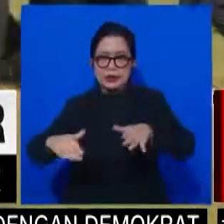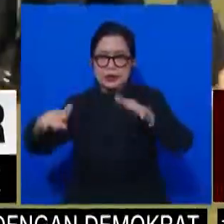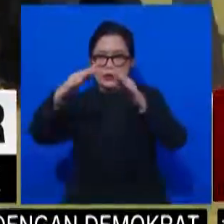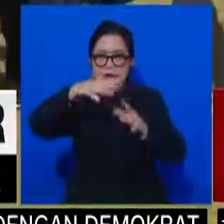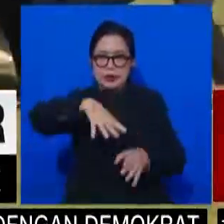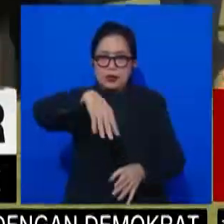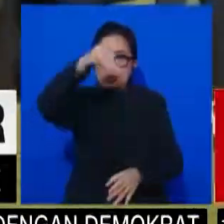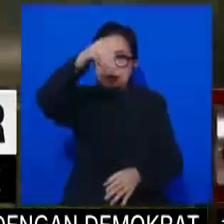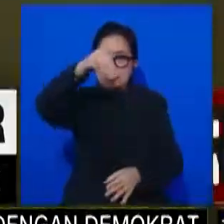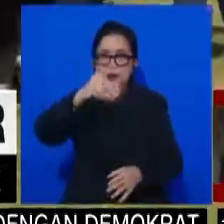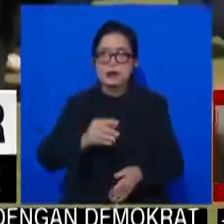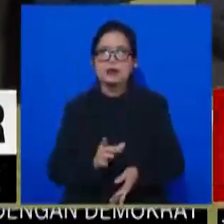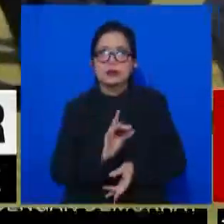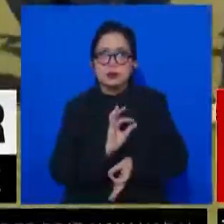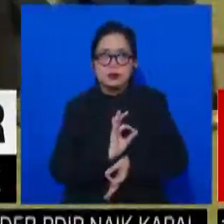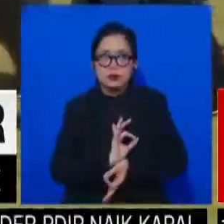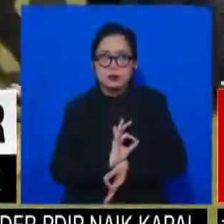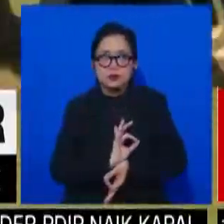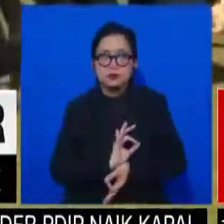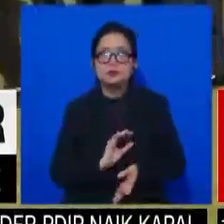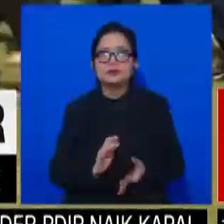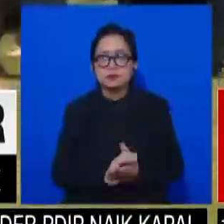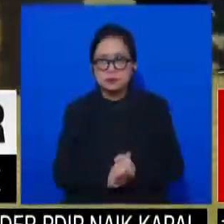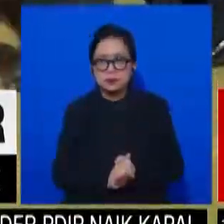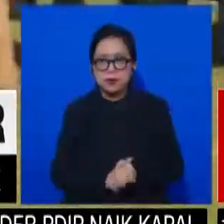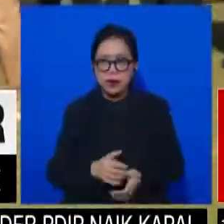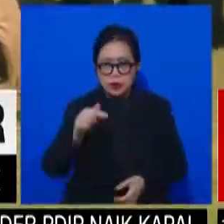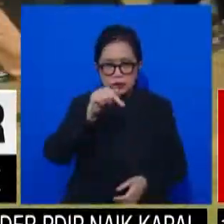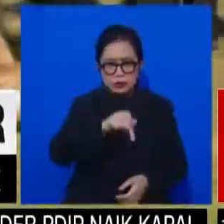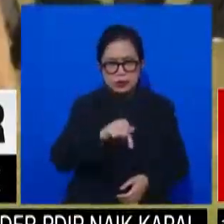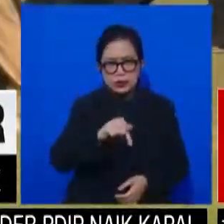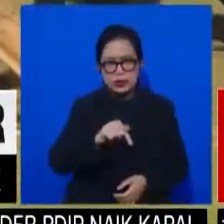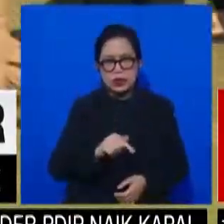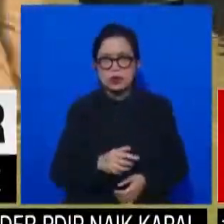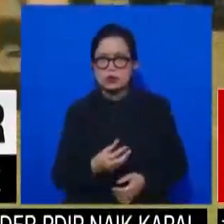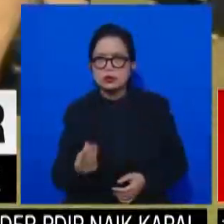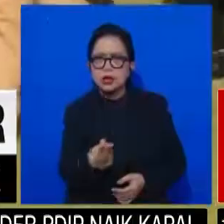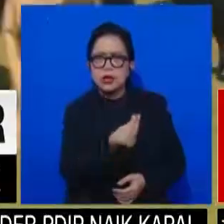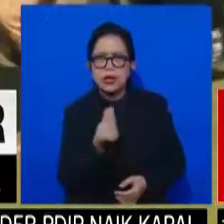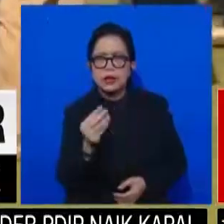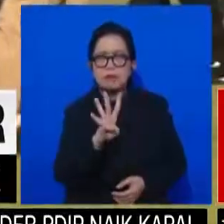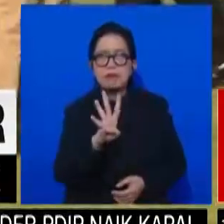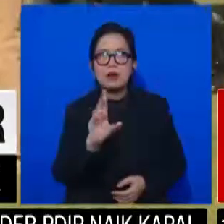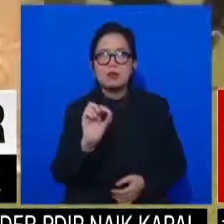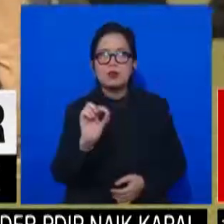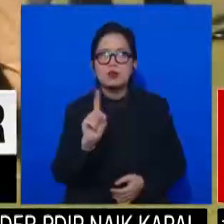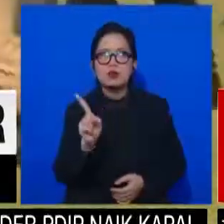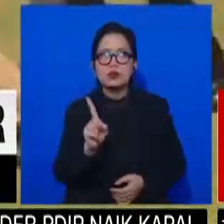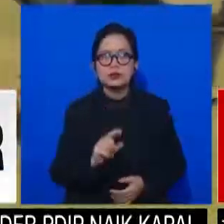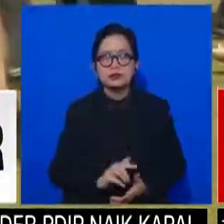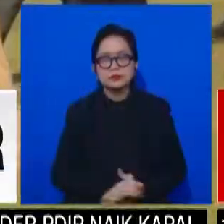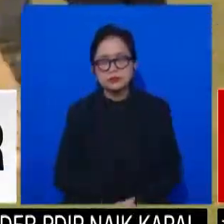Selendra ini. Kaisar Jepang berada di struktur Candi Borobudur selama sekitar 40 menit.